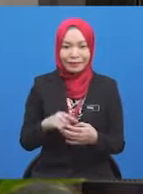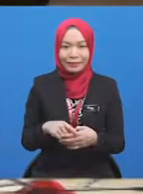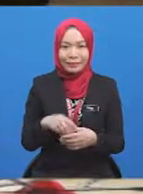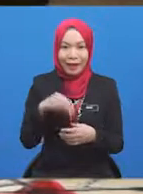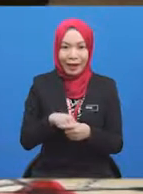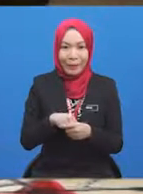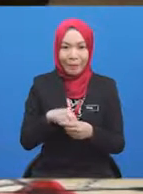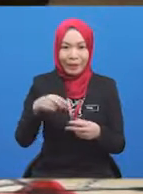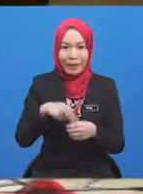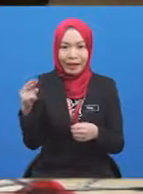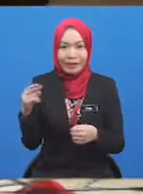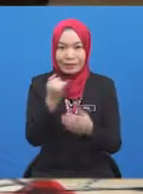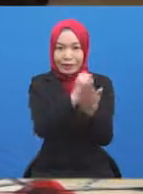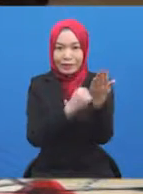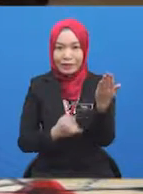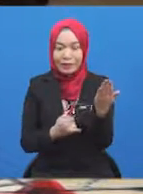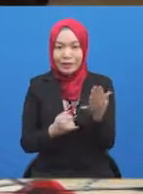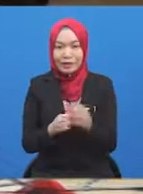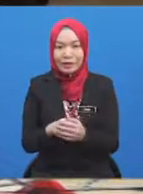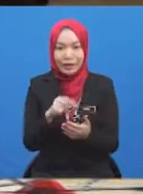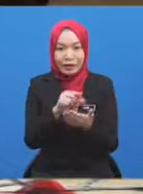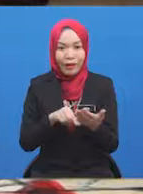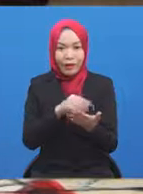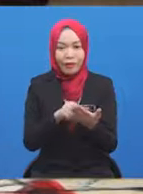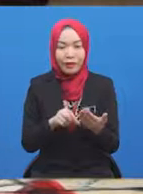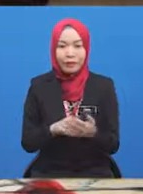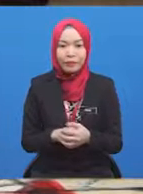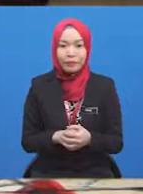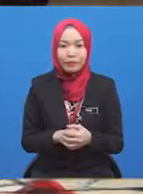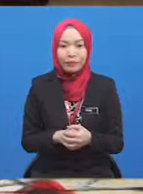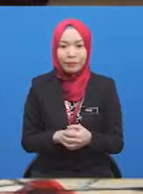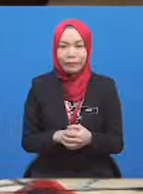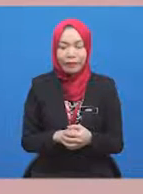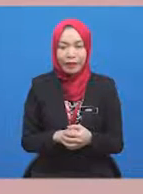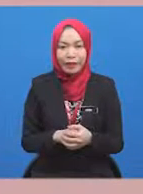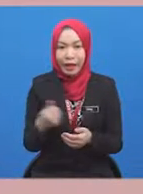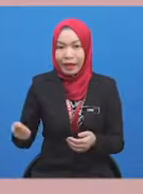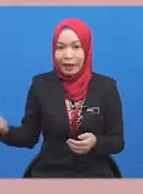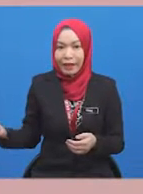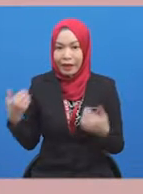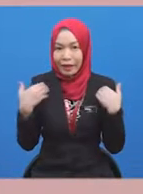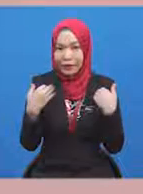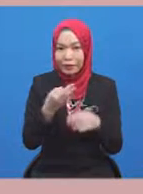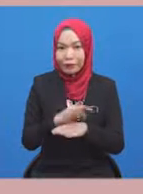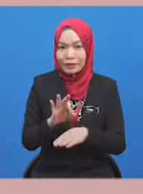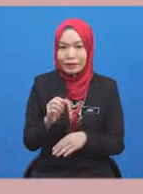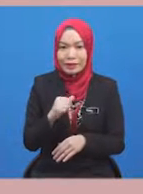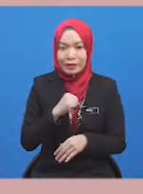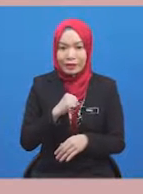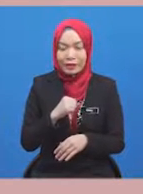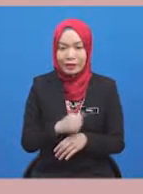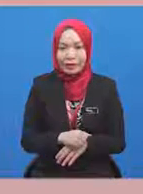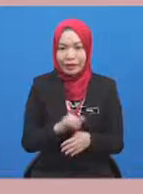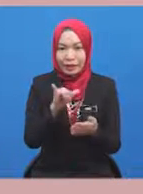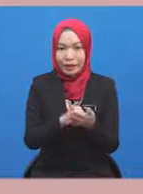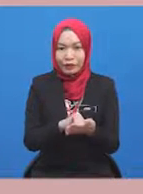grafik. Setiap tools mempunyai fungsi-fungsinya tersendiri. Berikut adalah 6